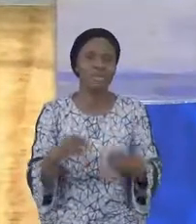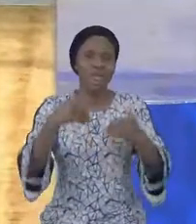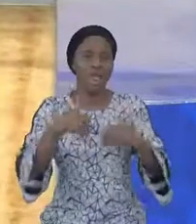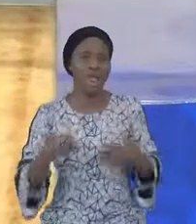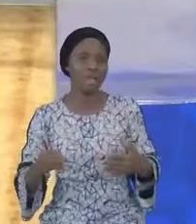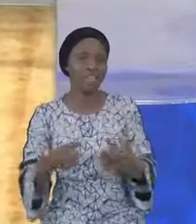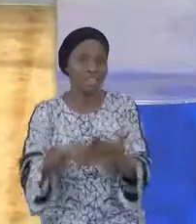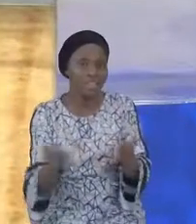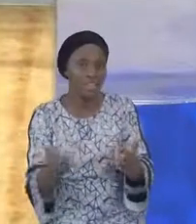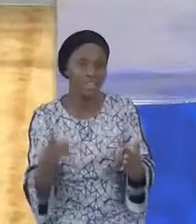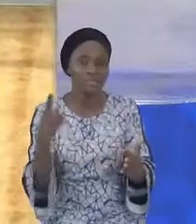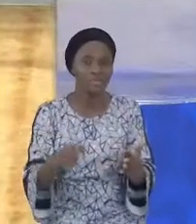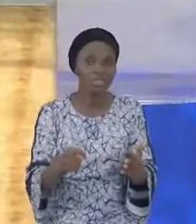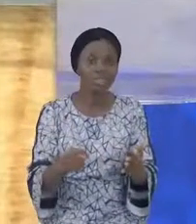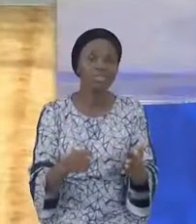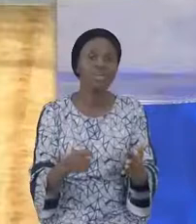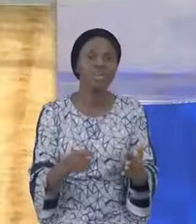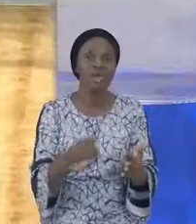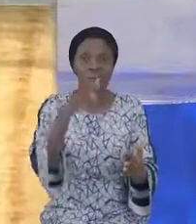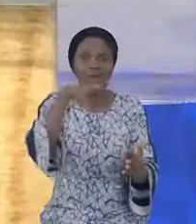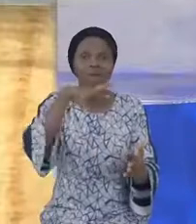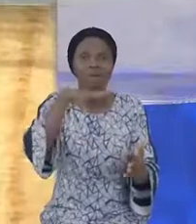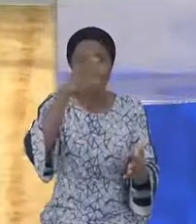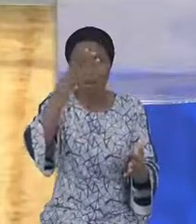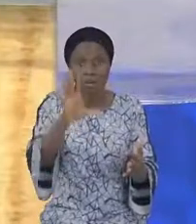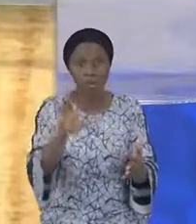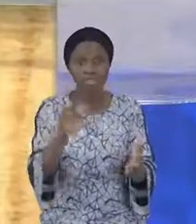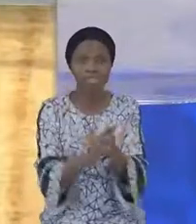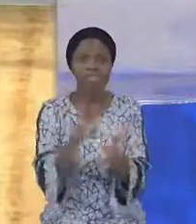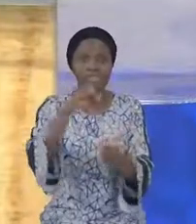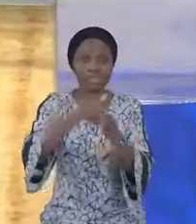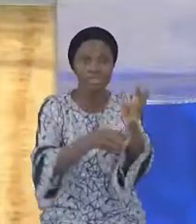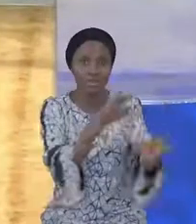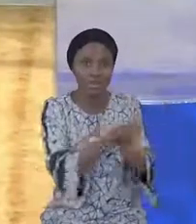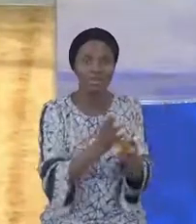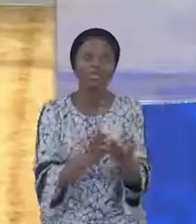en fuyant la corruption qui existe dans le monde par la convoitise.